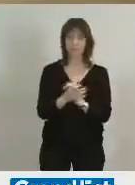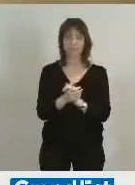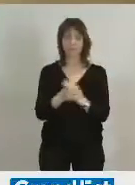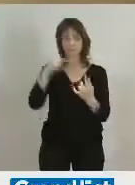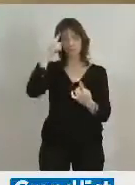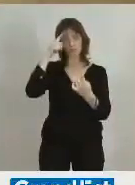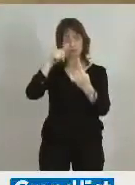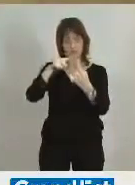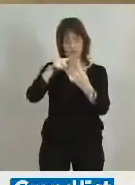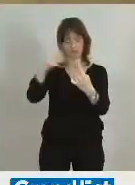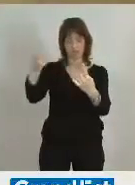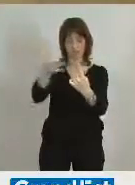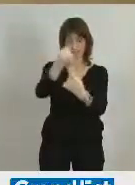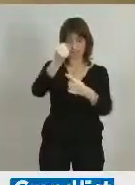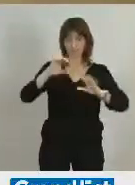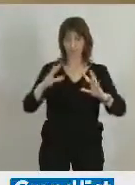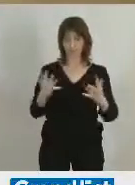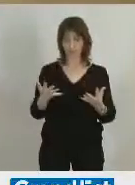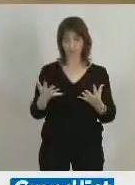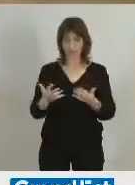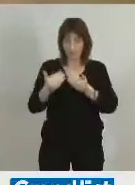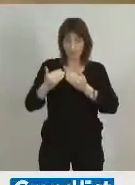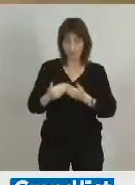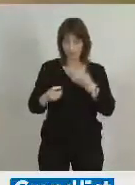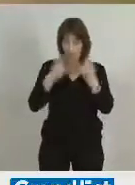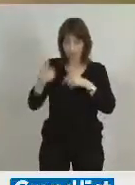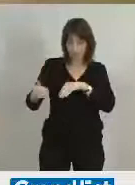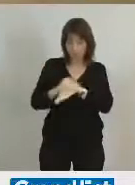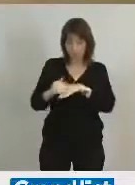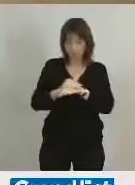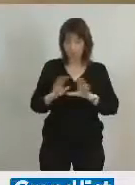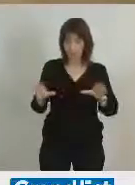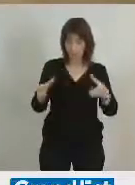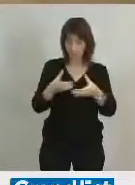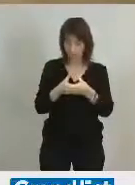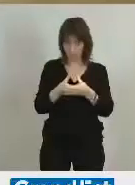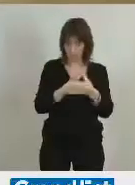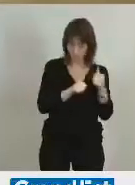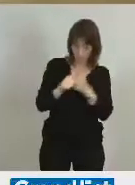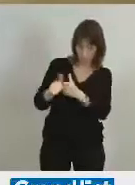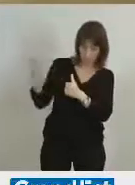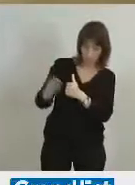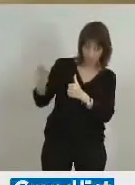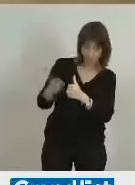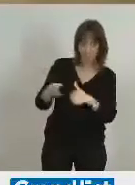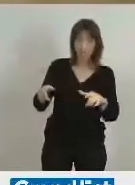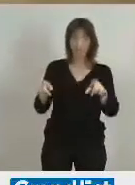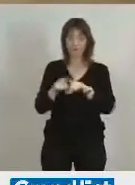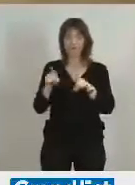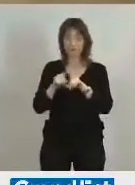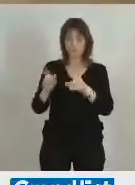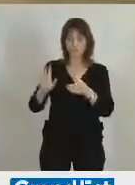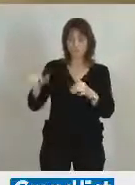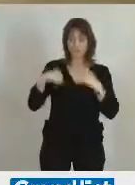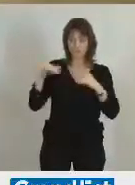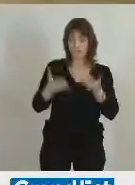cet objectif, nous devons non seulement élaborer une politique de formation répondant aux attentes, mais aussi aider les jeunes